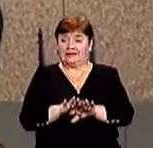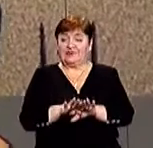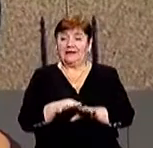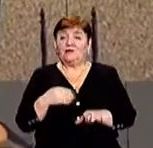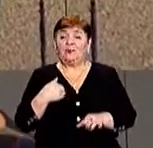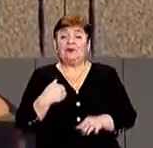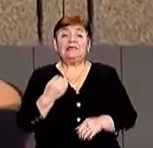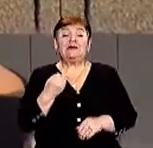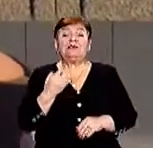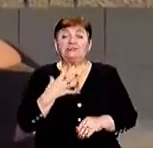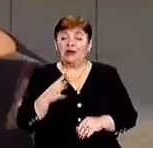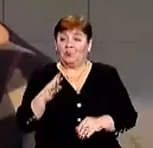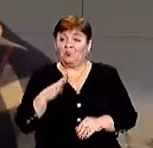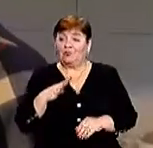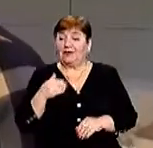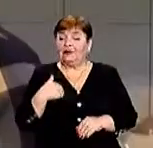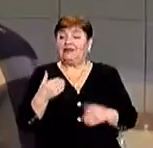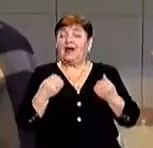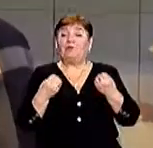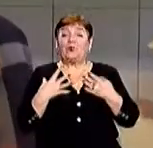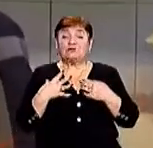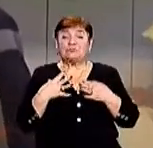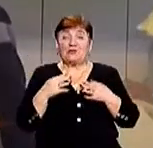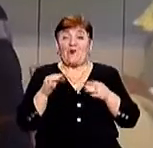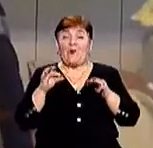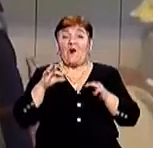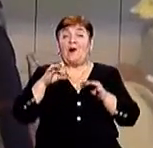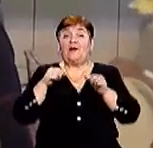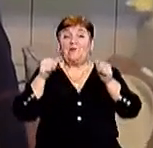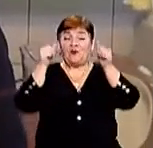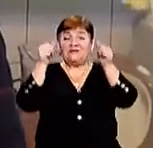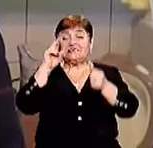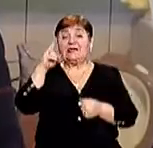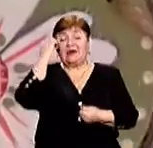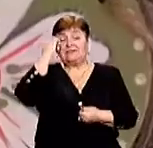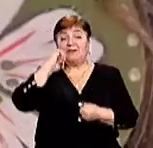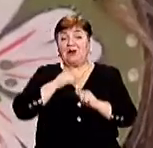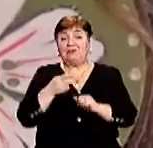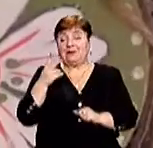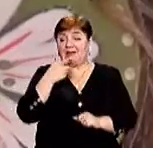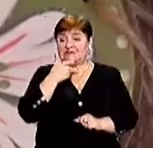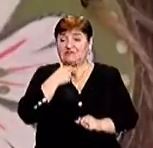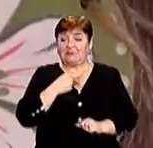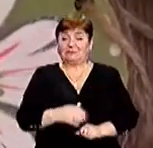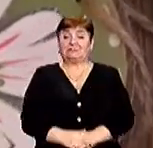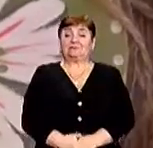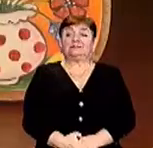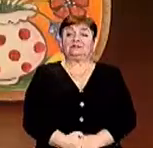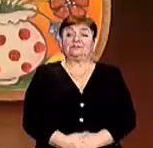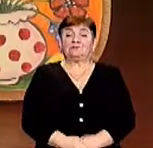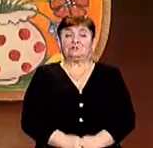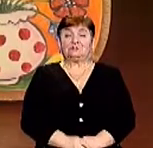мене ще були вони, але я просто їх тут повісила як на пам'ятку для себе. Діана Фускоста,